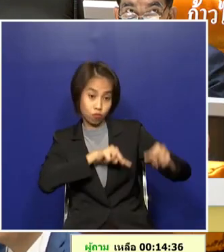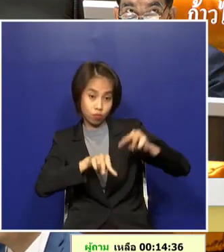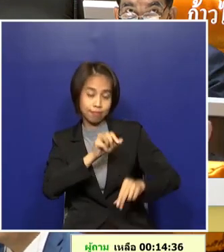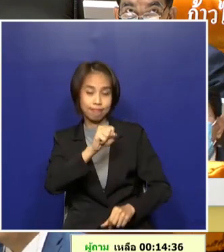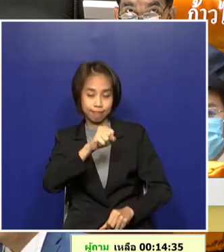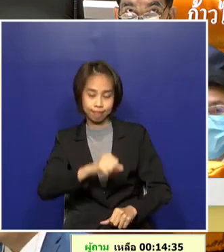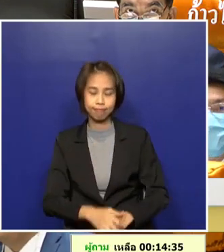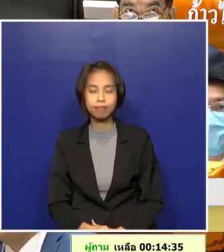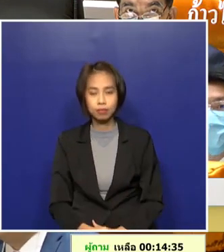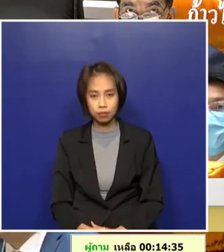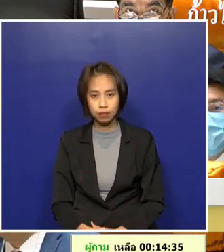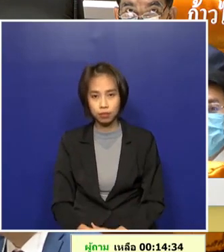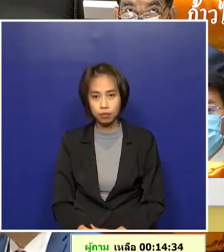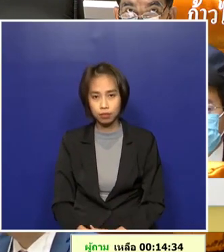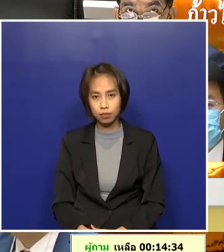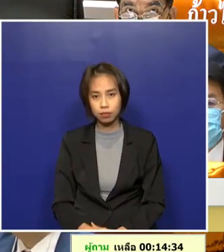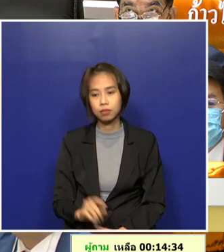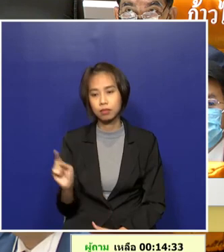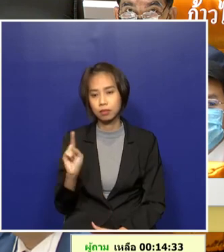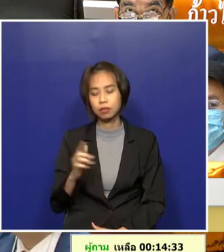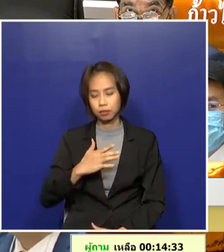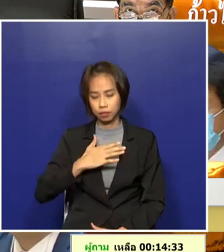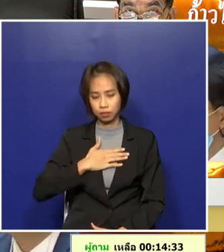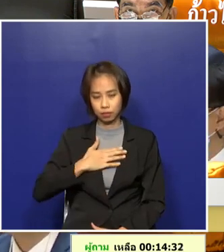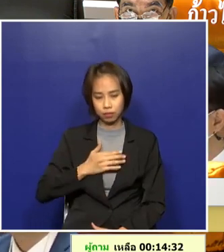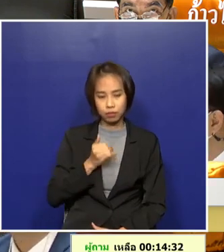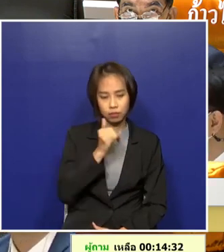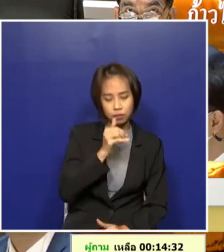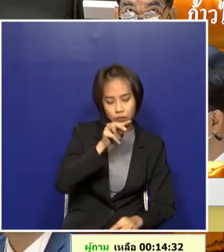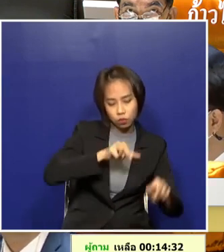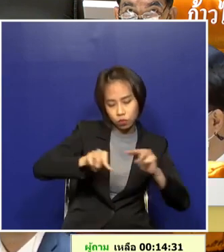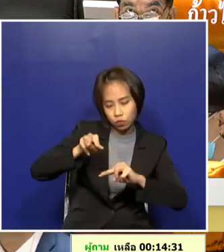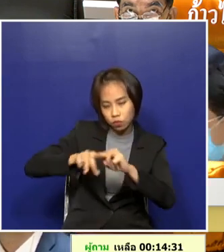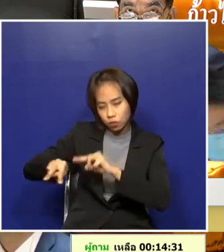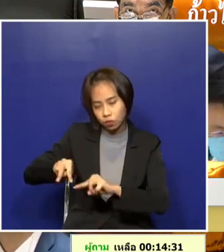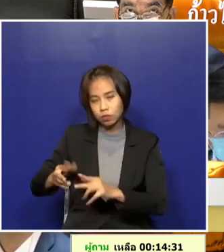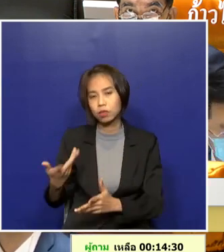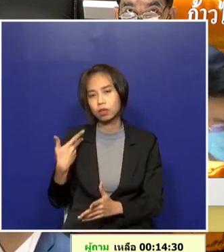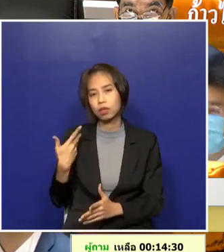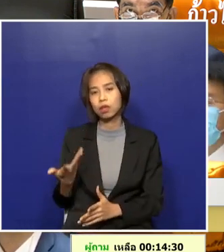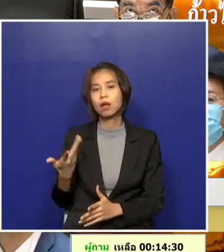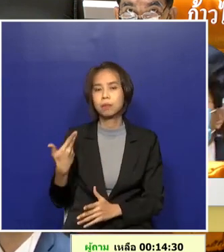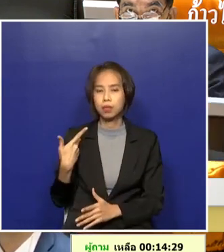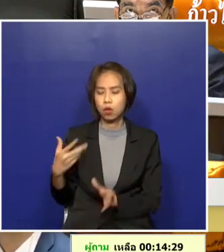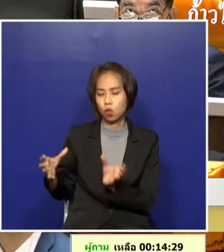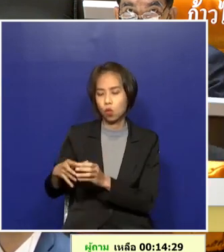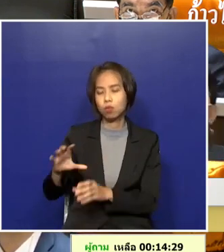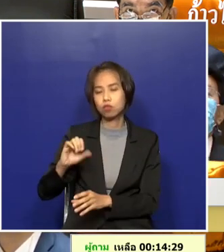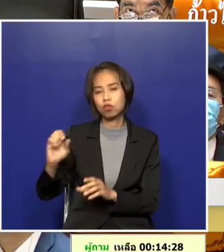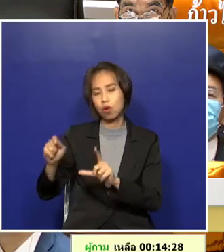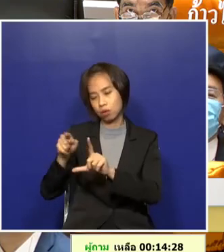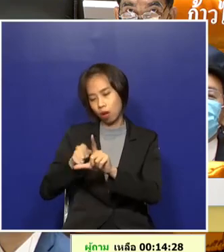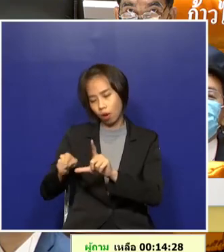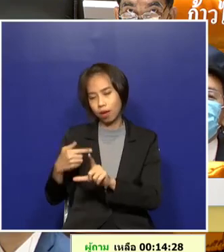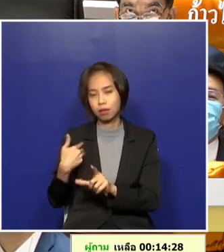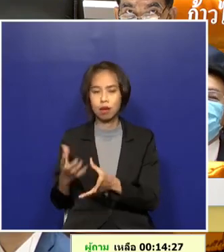งจริงๆแล้วเนี่ยมันเกิดจากการลงพื้นที่ของผมแล้วก็สมาชิกพรรคก้าวไกลอย่างสสกายสสสมเกียรตินะครับ